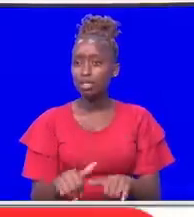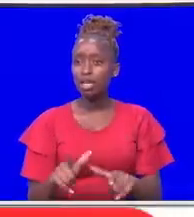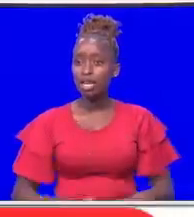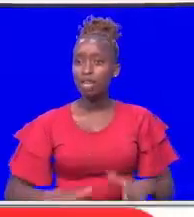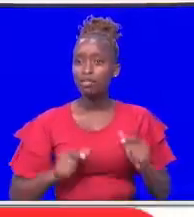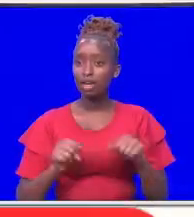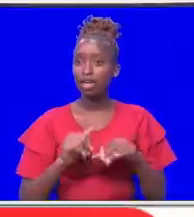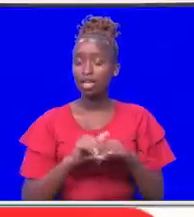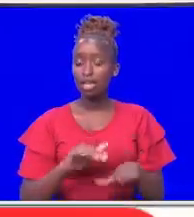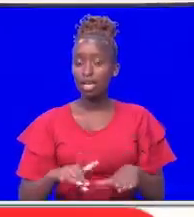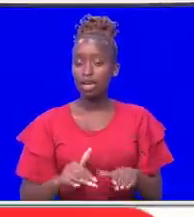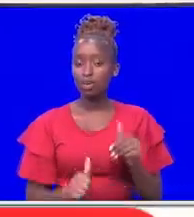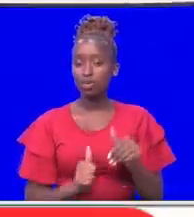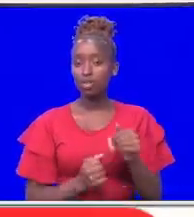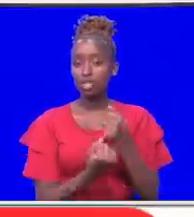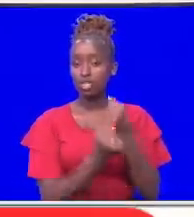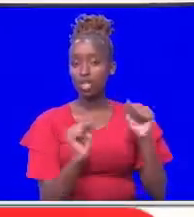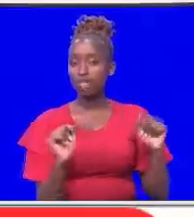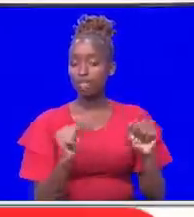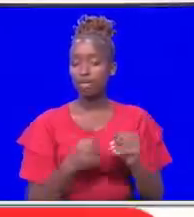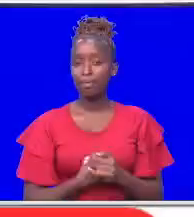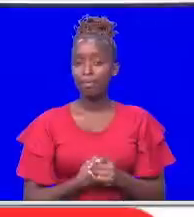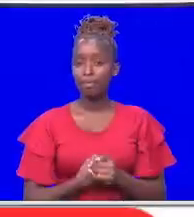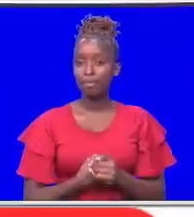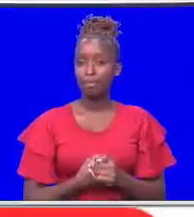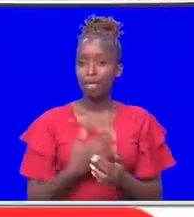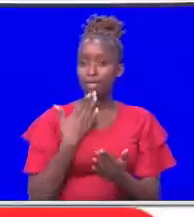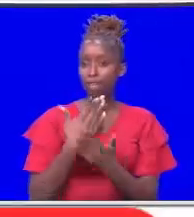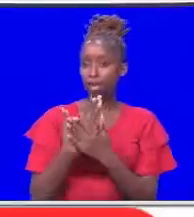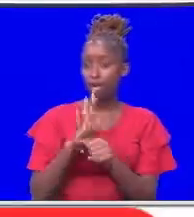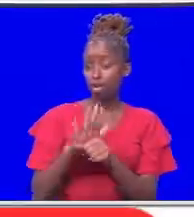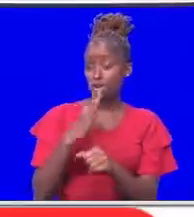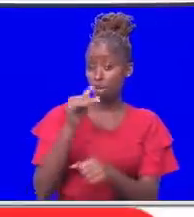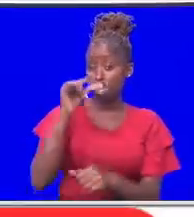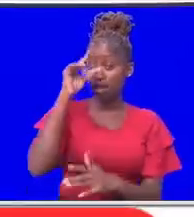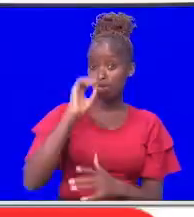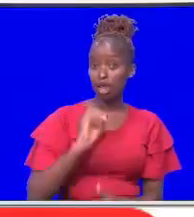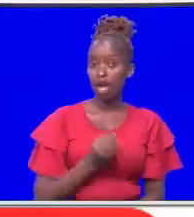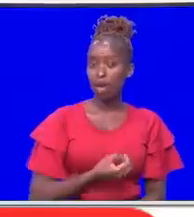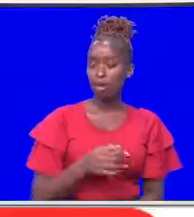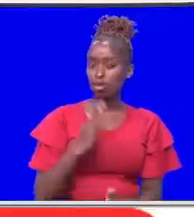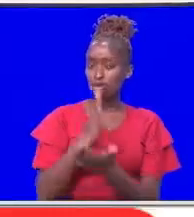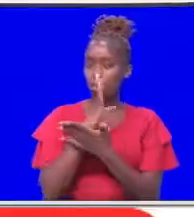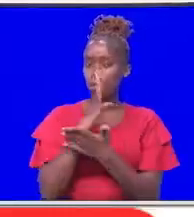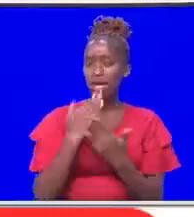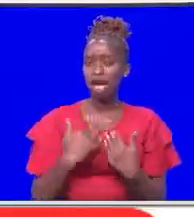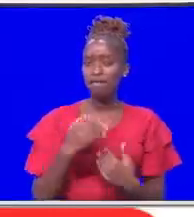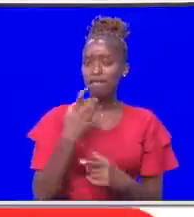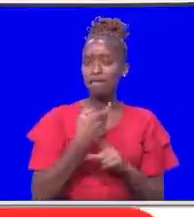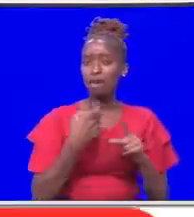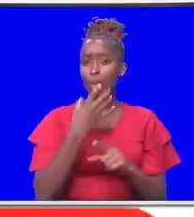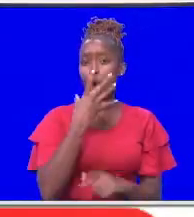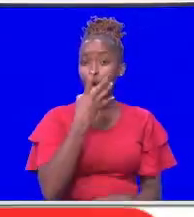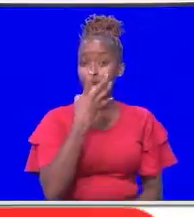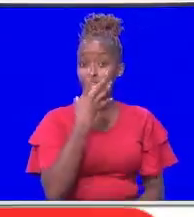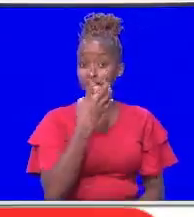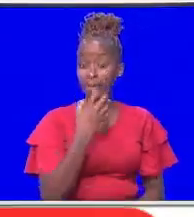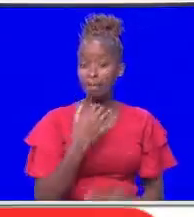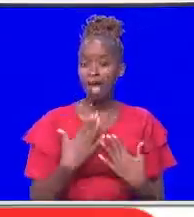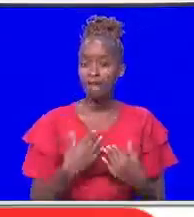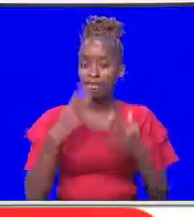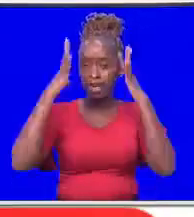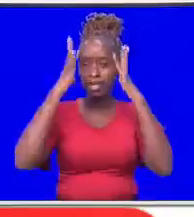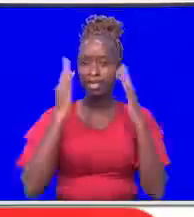sana gavana wetu licha ya kuwa gavana wa ODM aliamua kufanya kazi na serikali ya